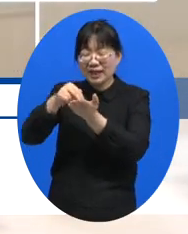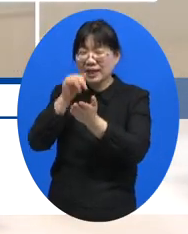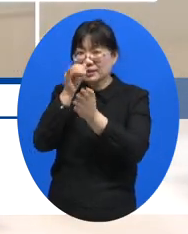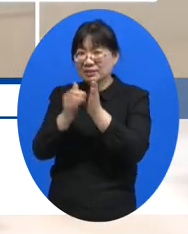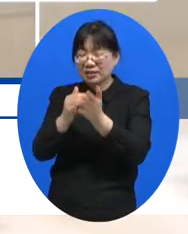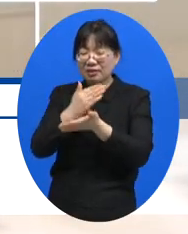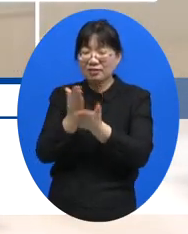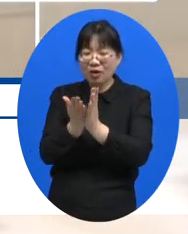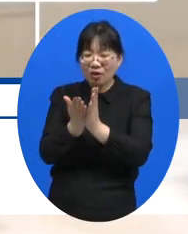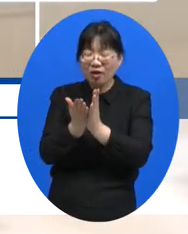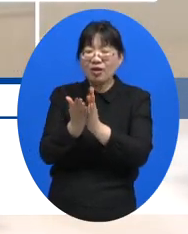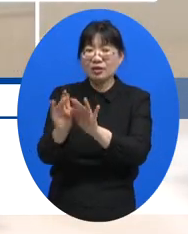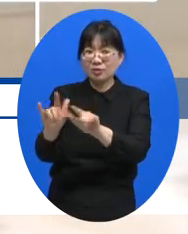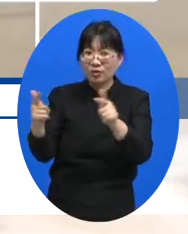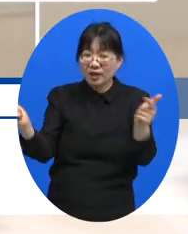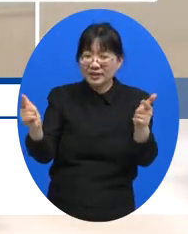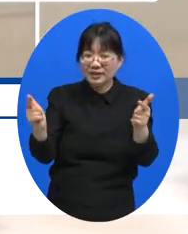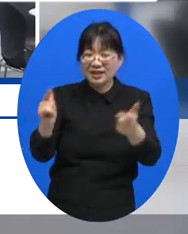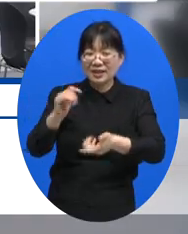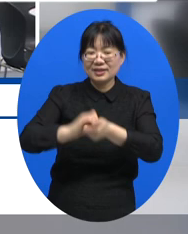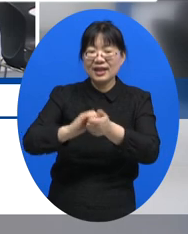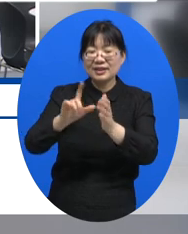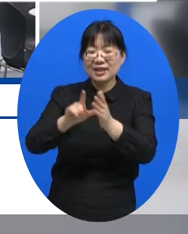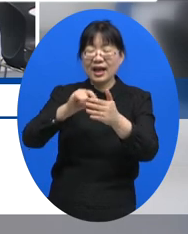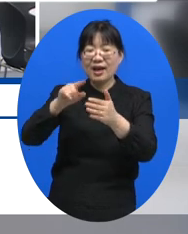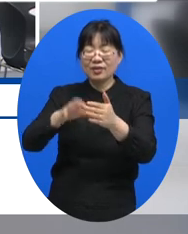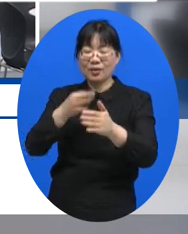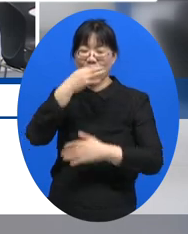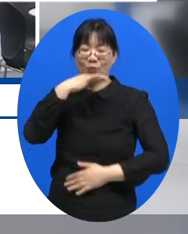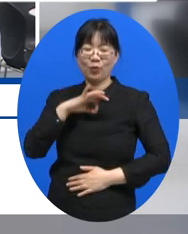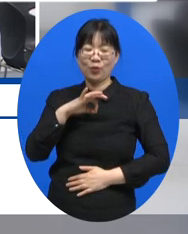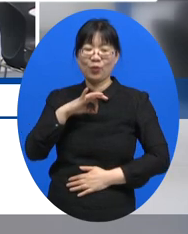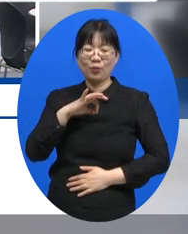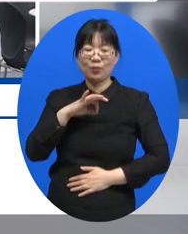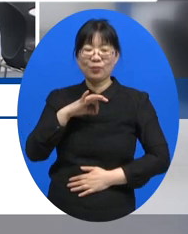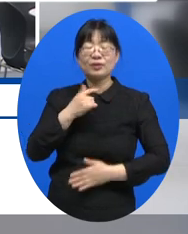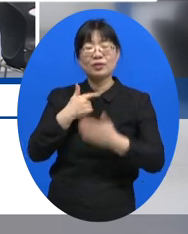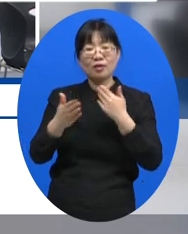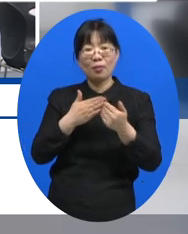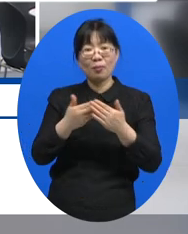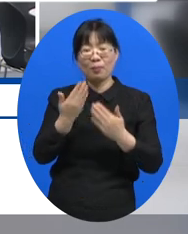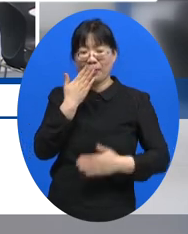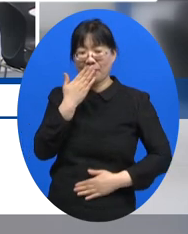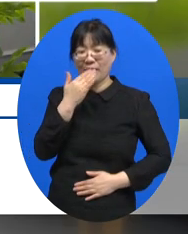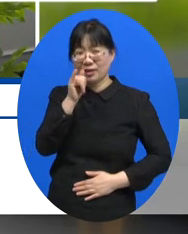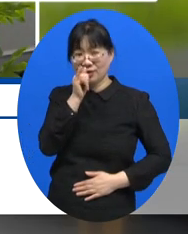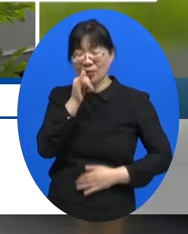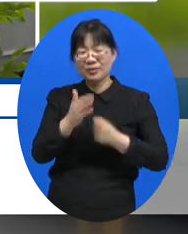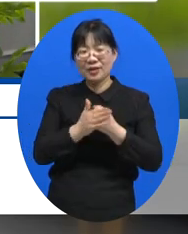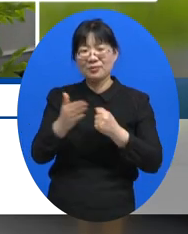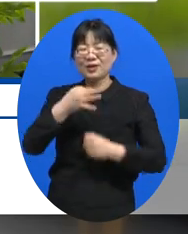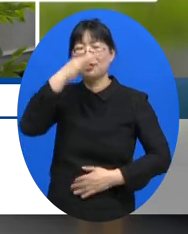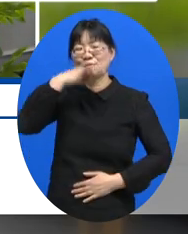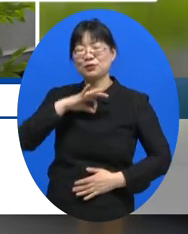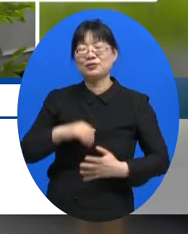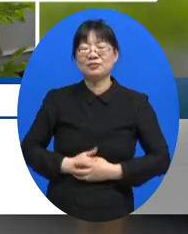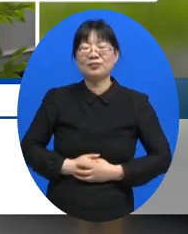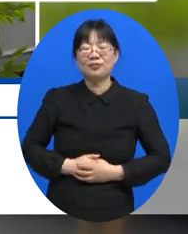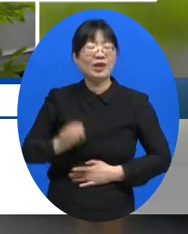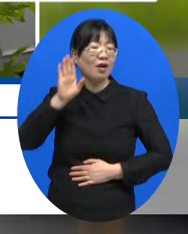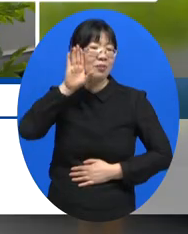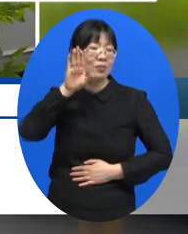이렇게 다양한 종류를 어떤 제한된 시간 내에 이렇게 효율적으로 여러 가지 체험을 할 수 있다는 거는 되게 좋은 것